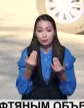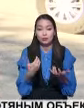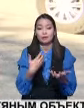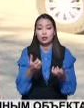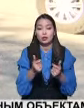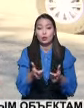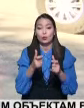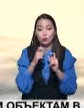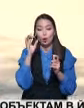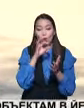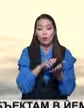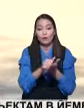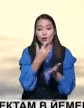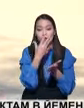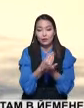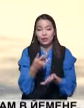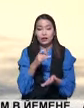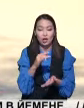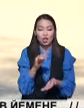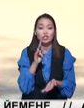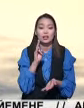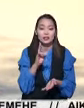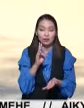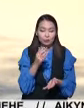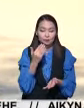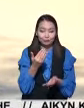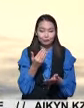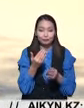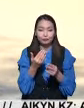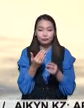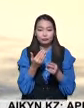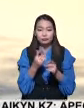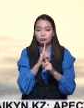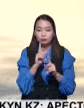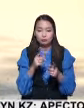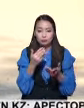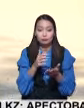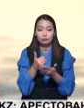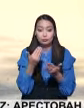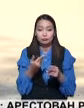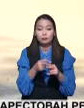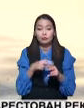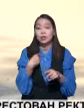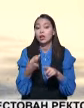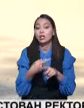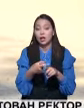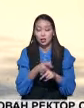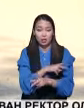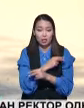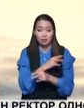уведомление о сносе этого гаража. Они говорят, в ноябре вашего гаража не будет. В зиму у меня засыпана картошка на